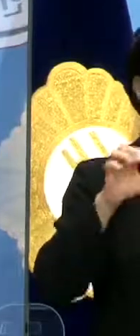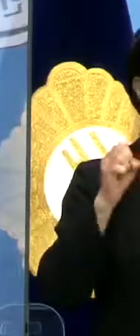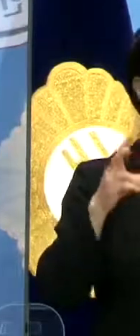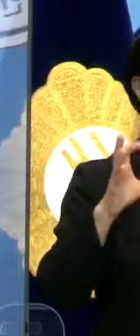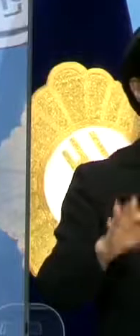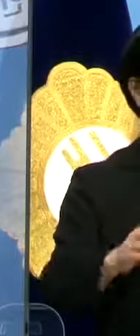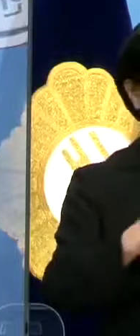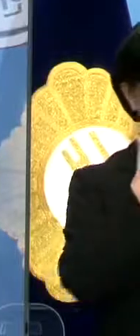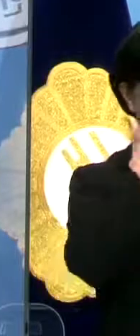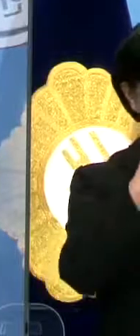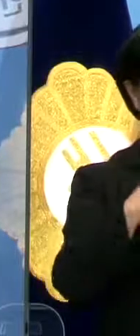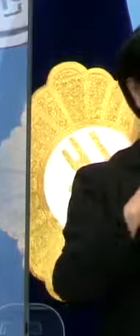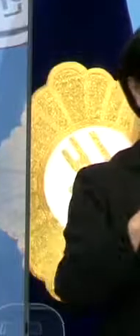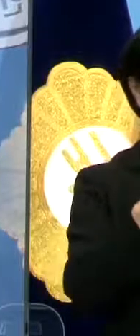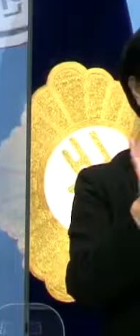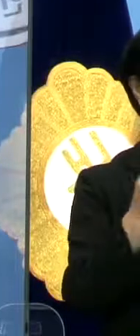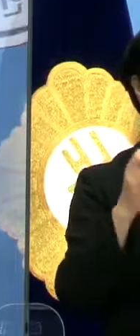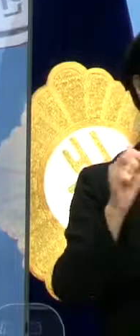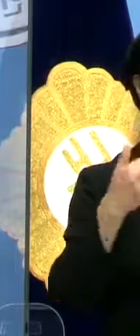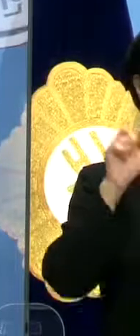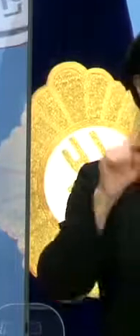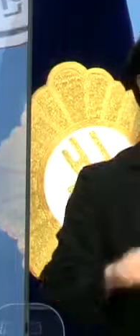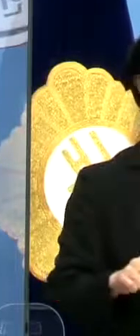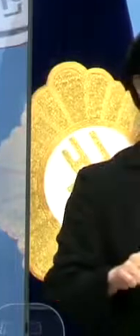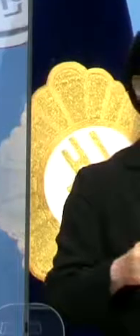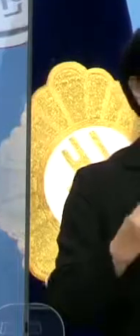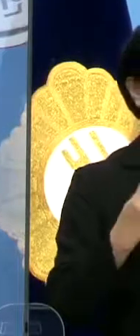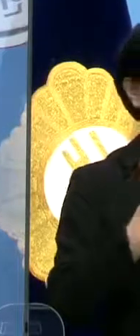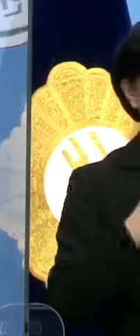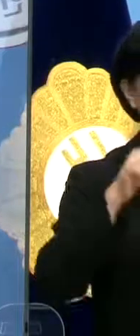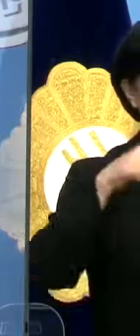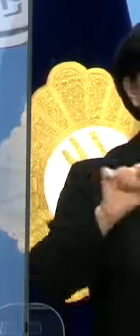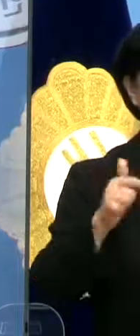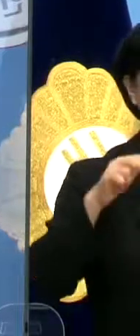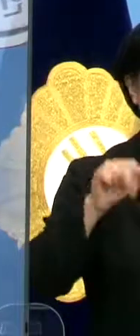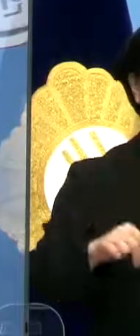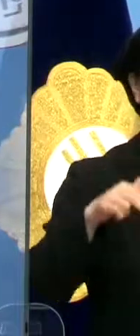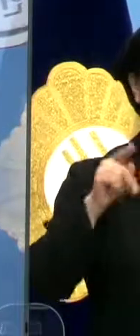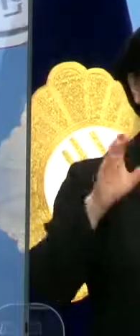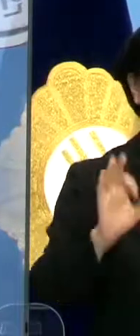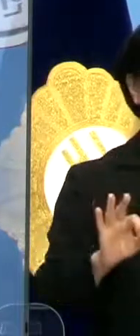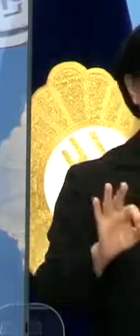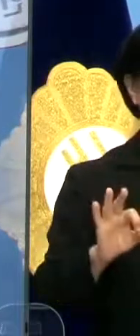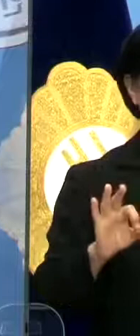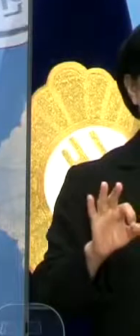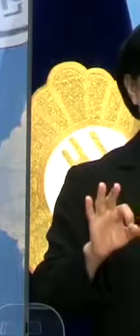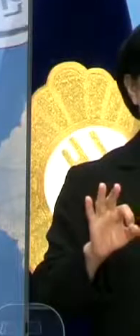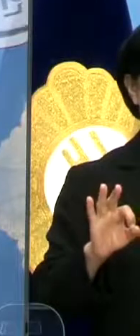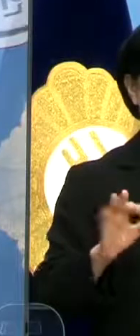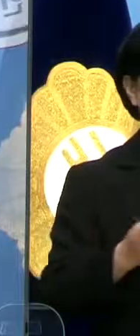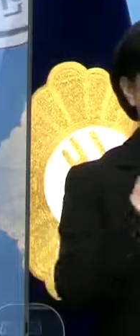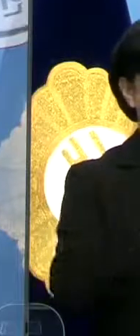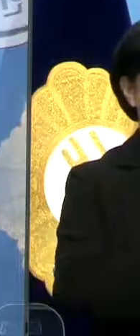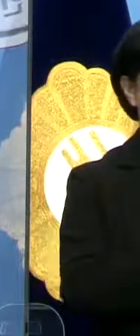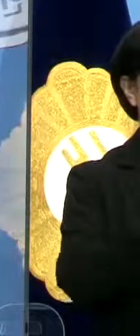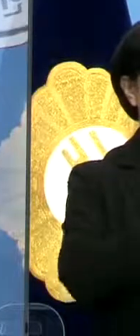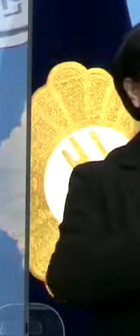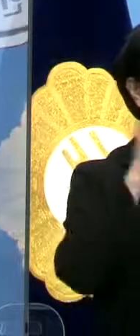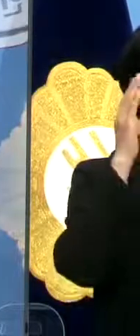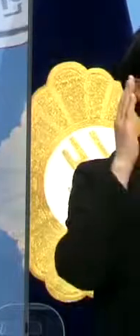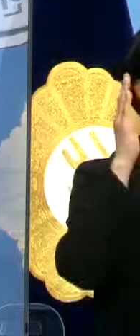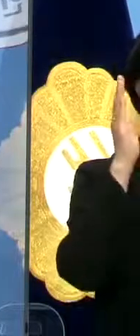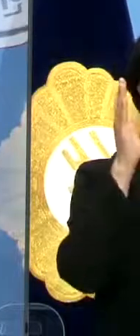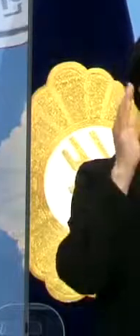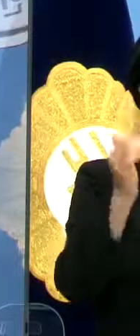오현주 마프 그 지역 원장님 어 세 번째로 본 수정 정의당 서울시당 아 손쉬운 입 발언을 듣고 요 끝으로